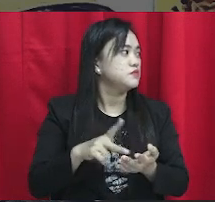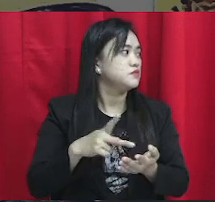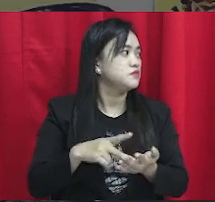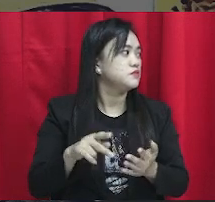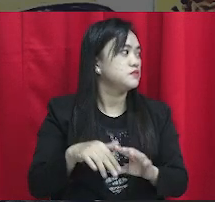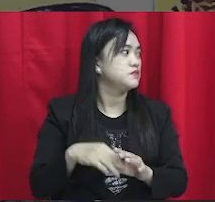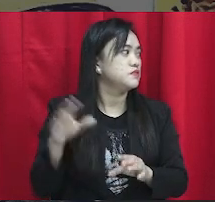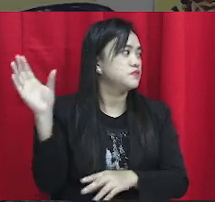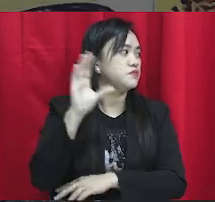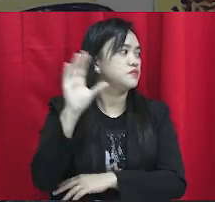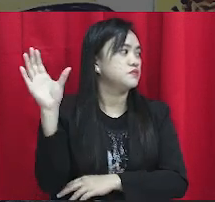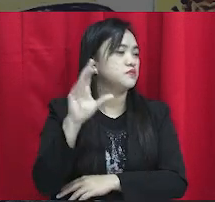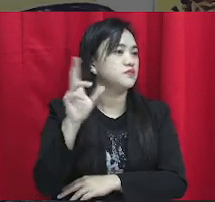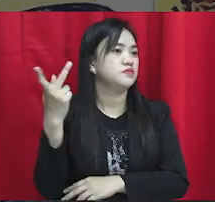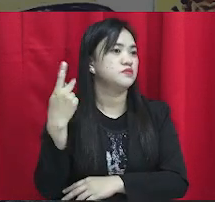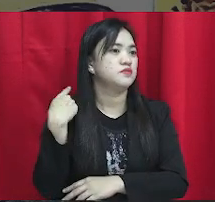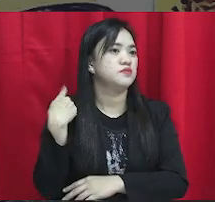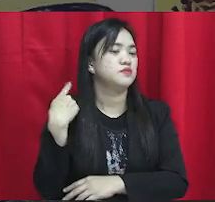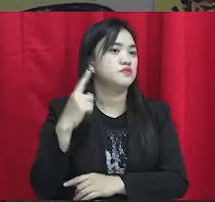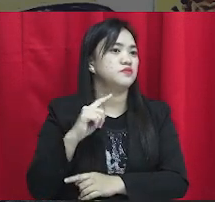Ah, nagtatrabaho po ngayon si Sir?